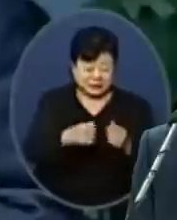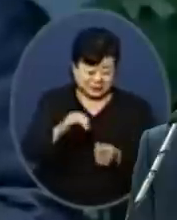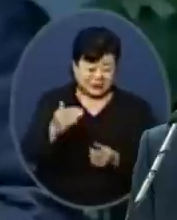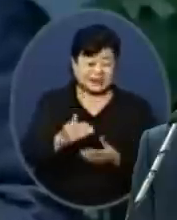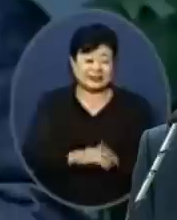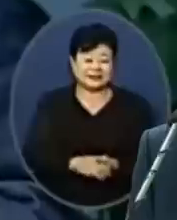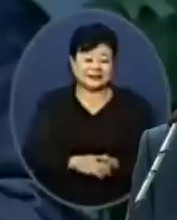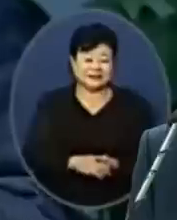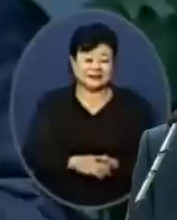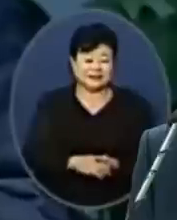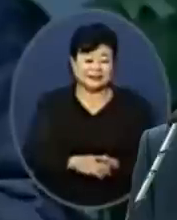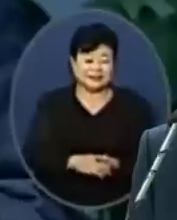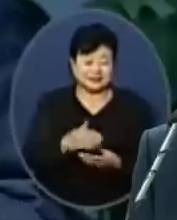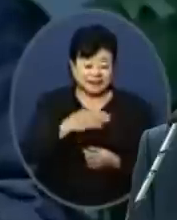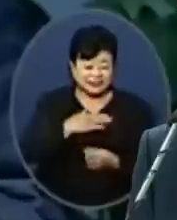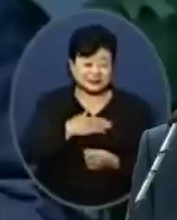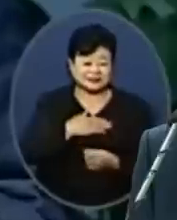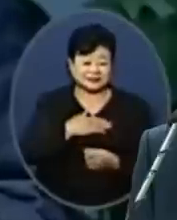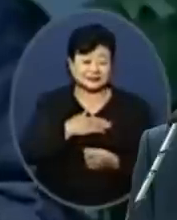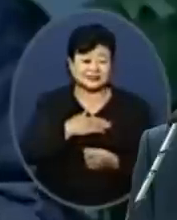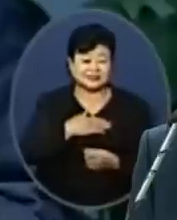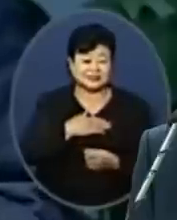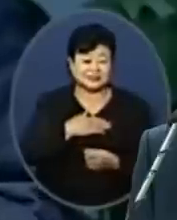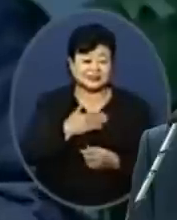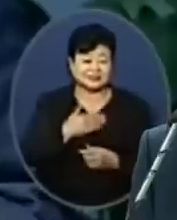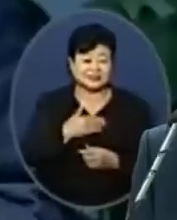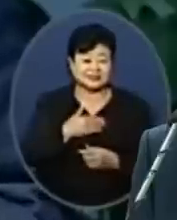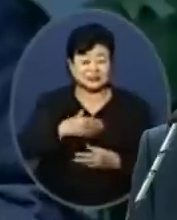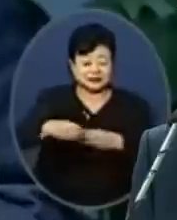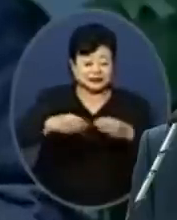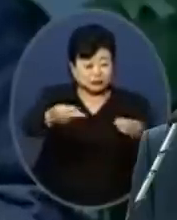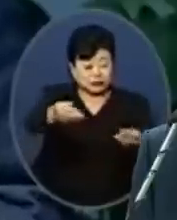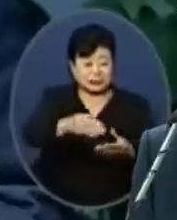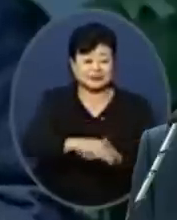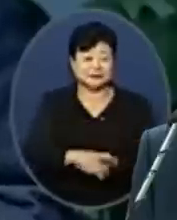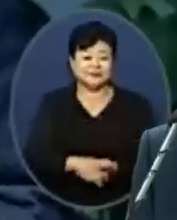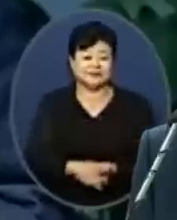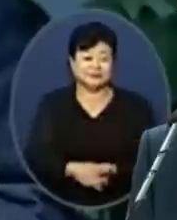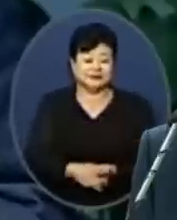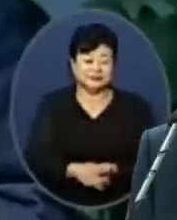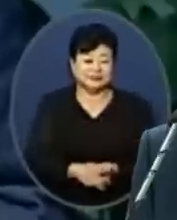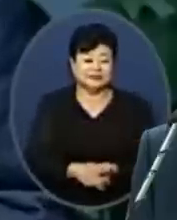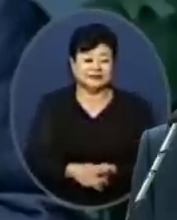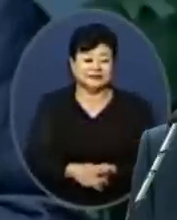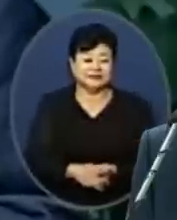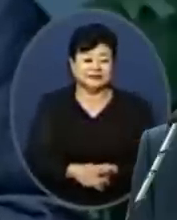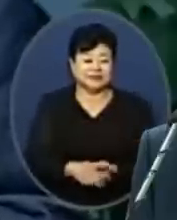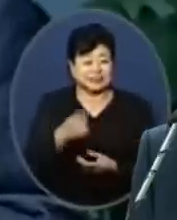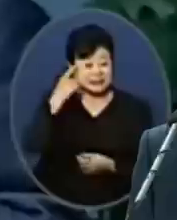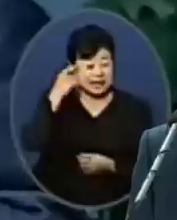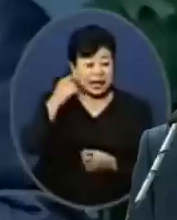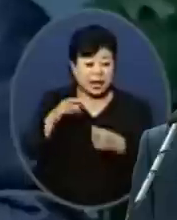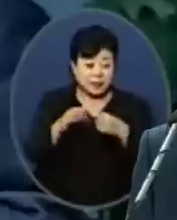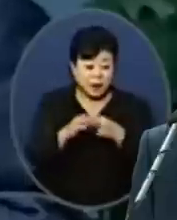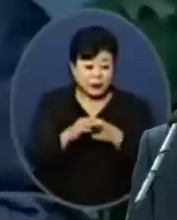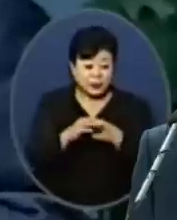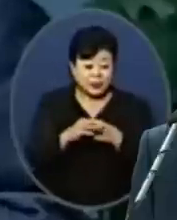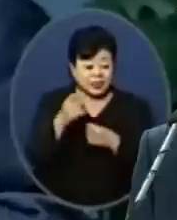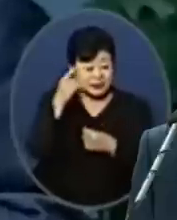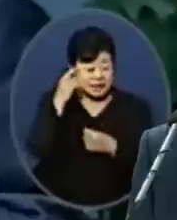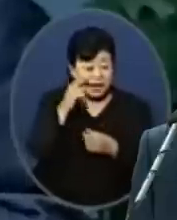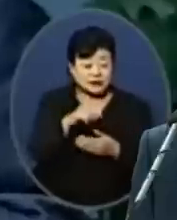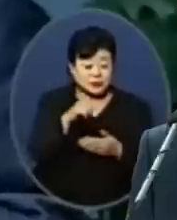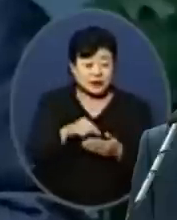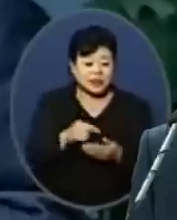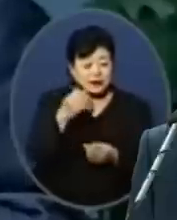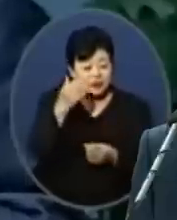사람이다. 나는 남에게 꾸어줄지라도 꾸지 않는다. 그렇게 생각하면 생각